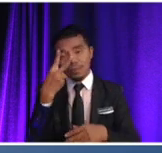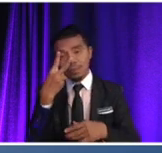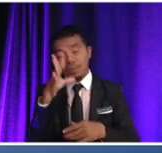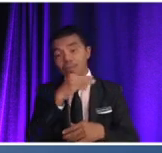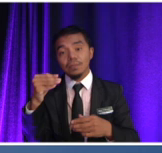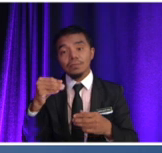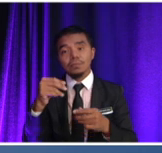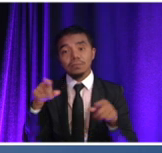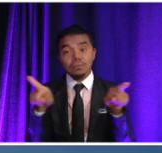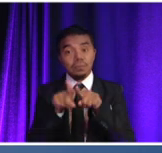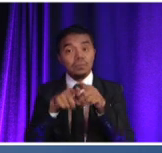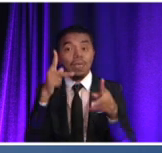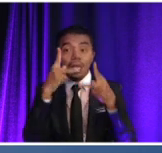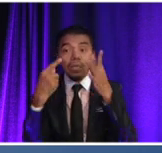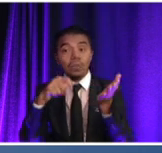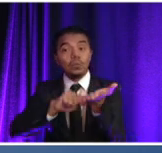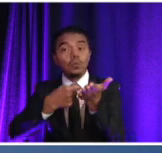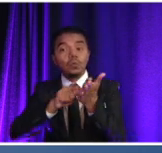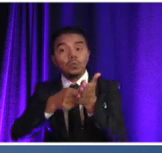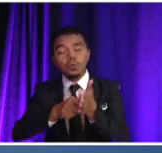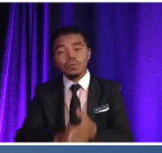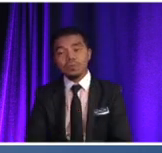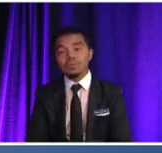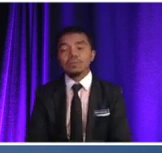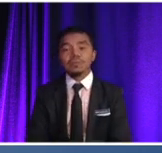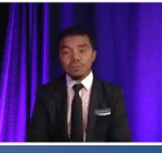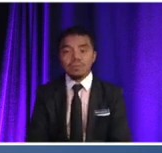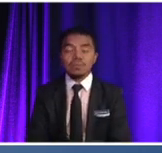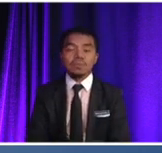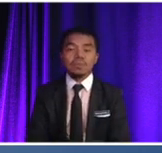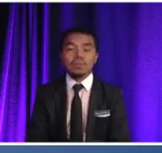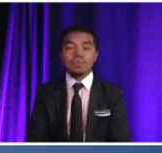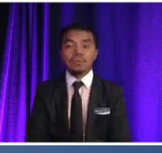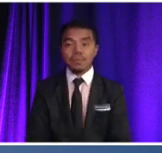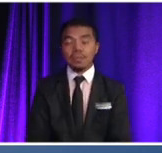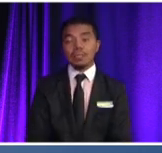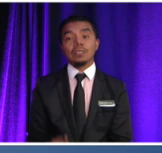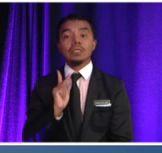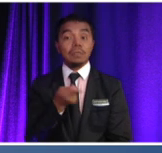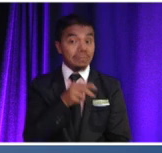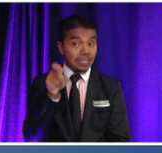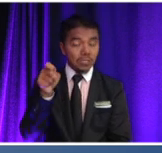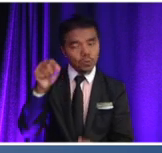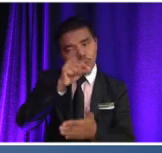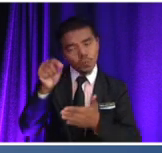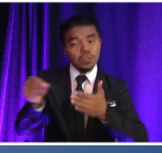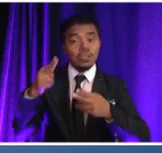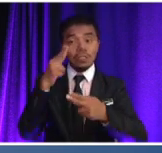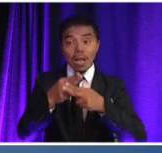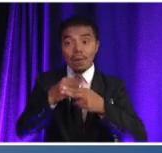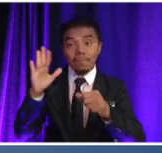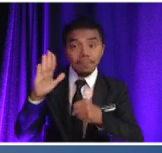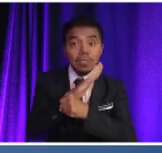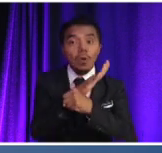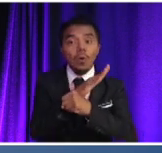beberapa di sini adalah beberapa logo agensi kerajaan jadi kita karena Tuliskan nama penuh agensi agensi